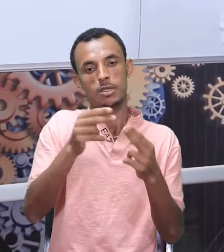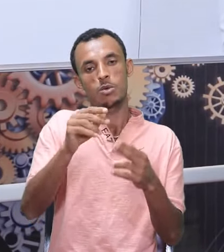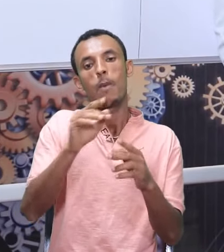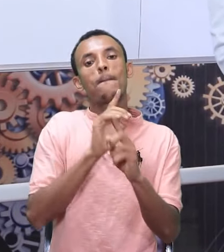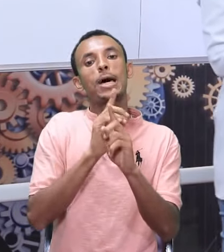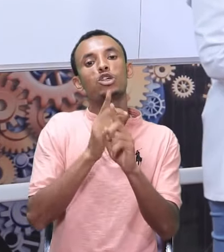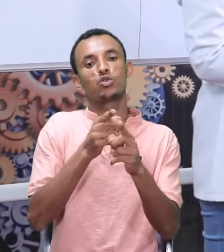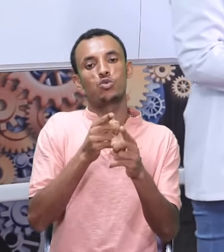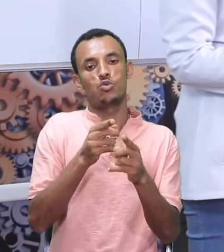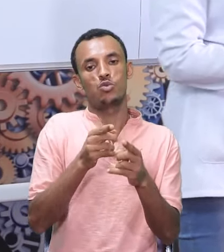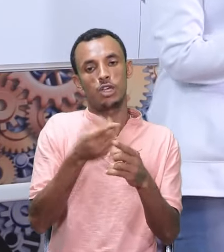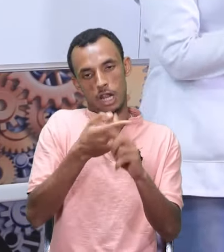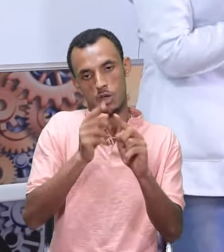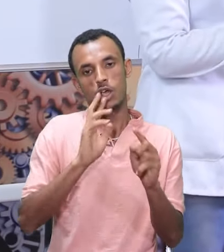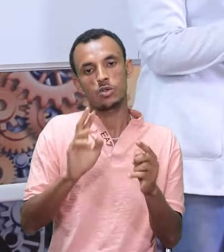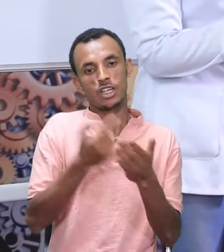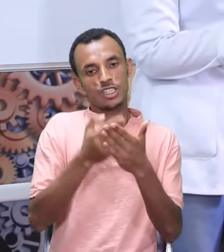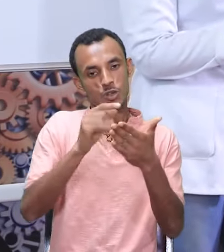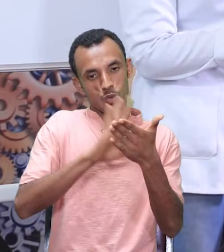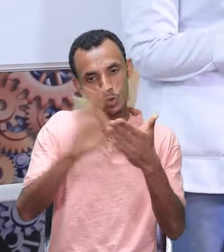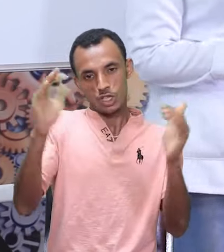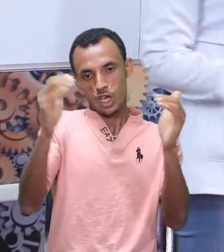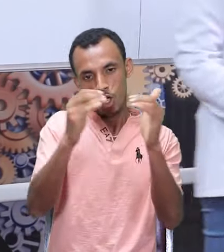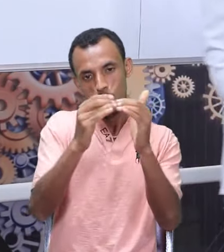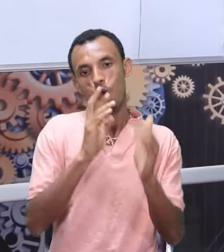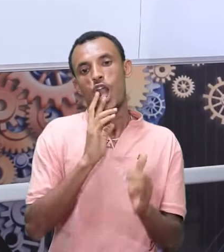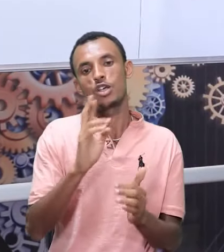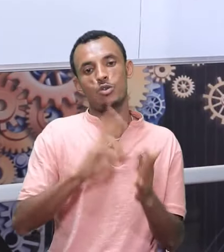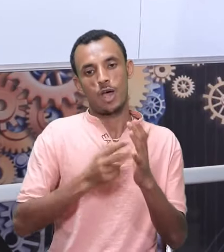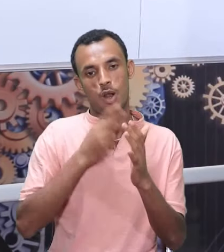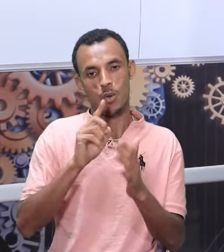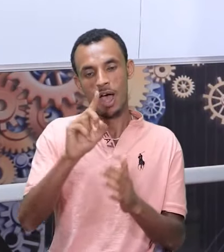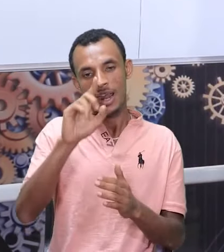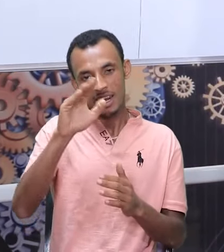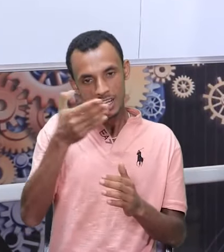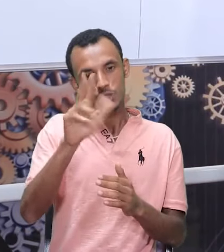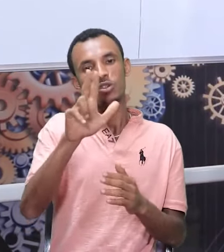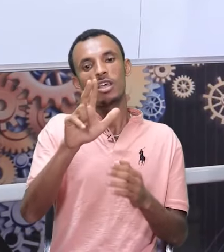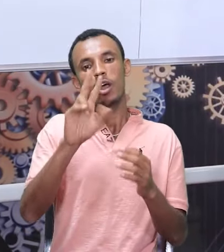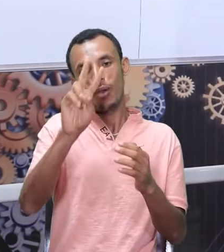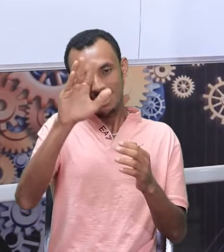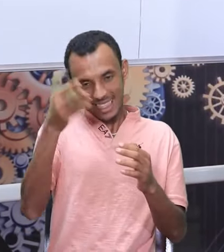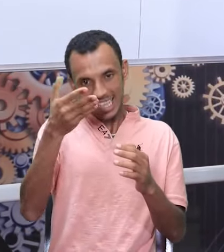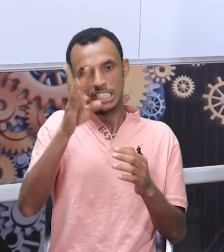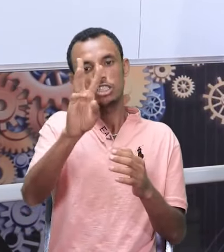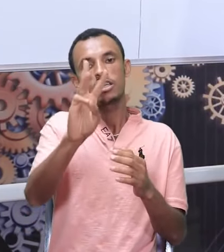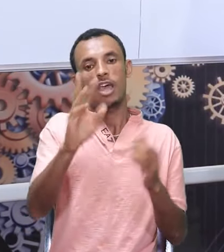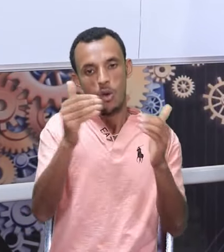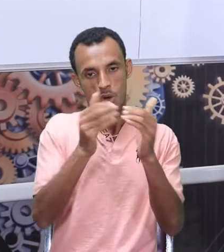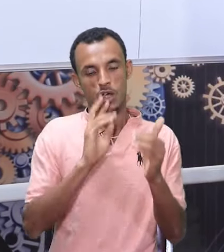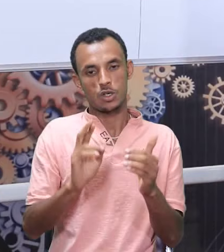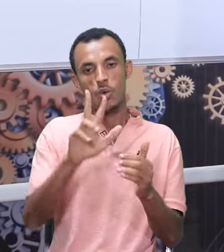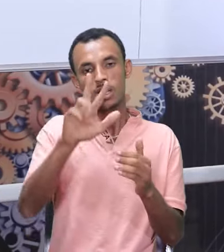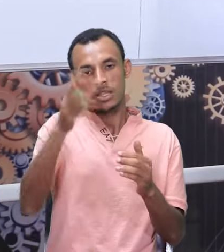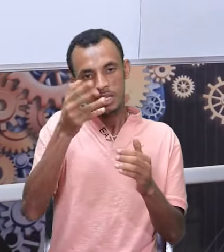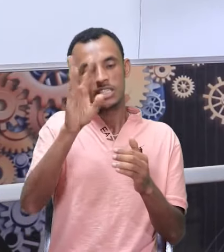አመጣልን እነዚህ ቁጥሮች በሙሉ ግን እኩል ናቸው ማለት ነው 1/3ኛ ከ2/6ኛ ጋር እኩል ነው ለምን 2/6ኛ